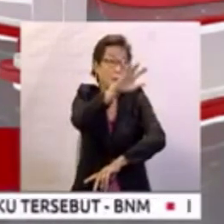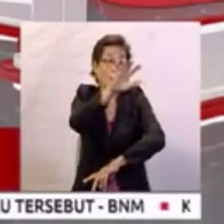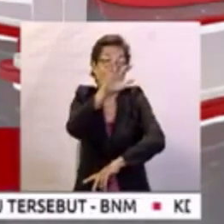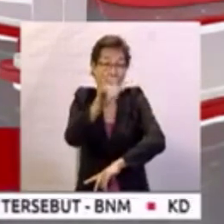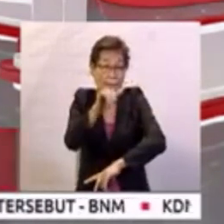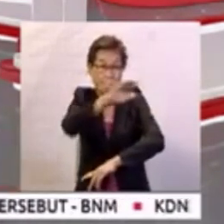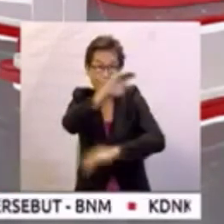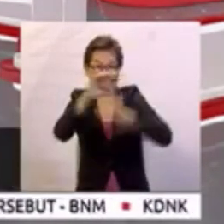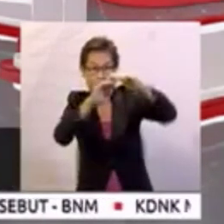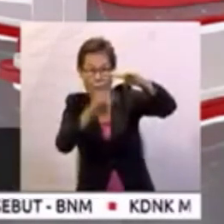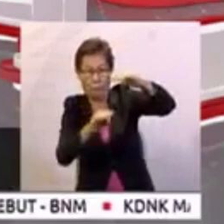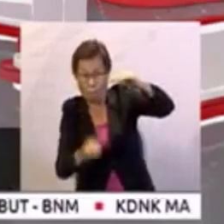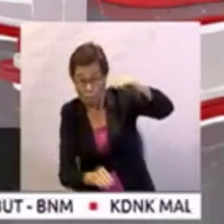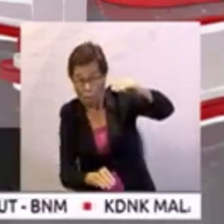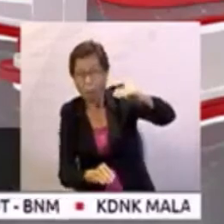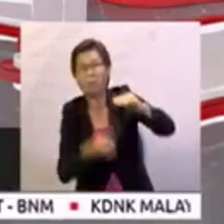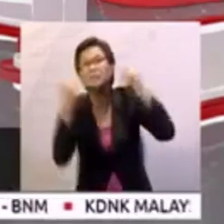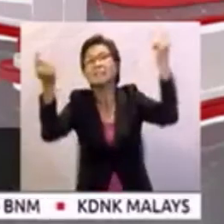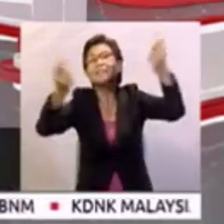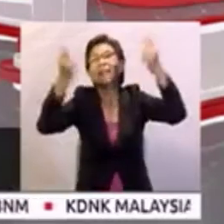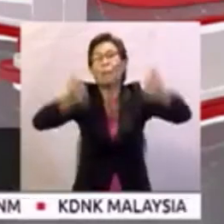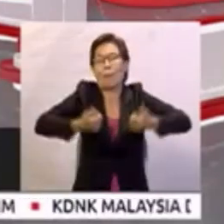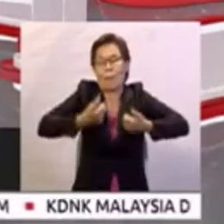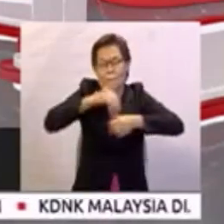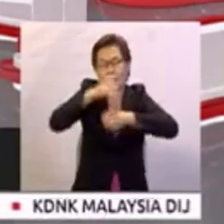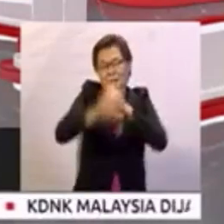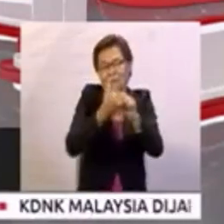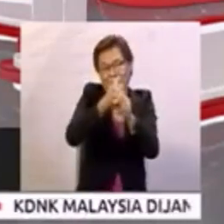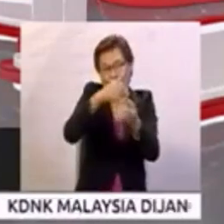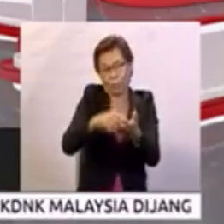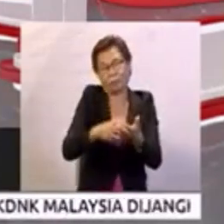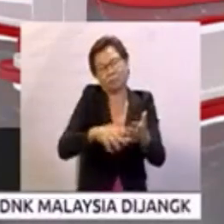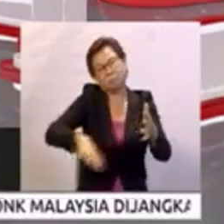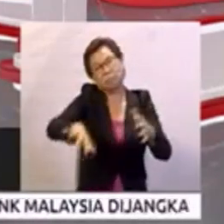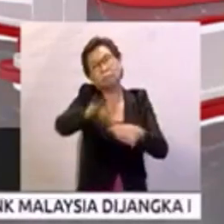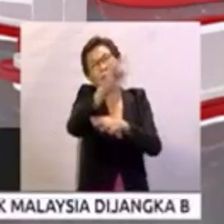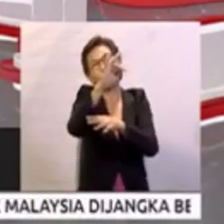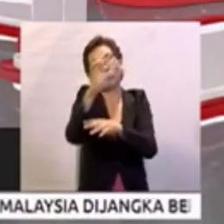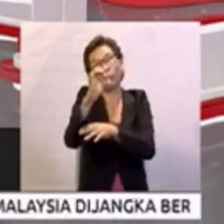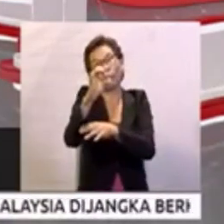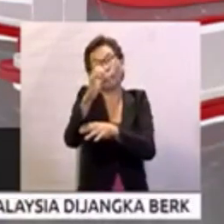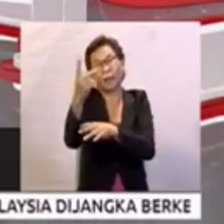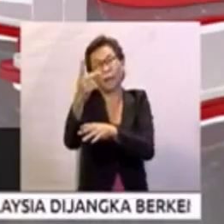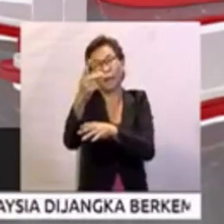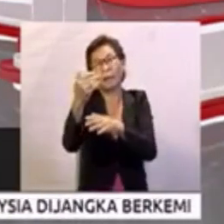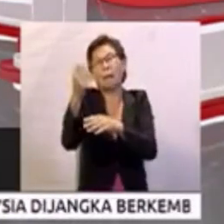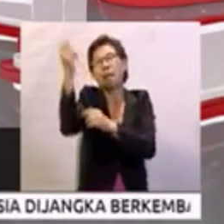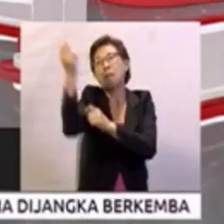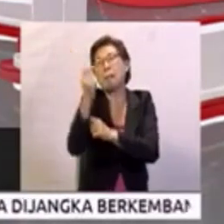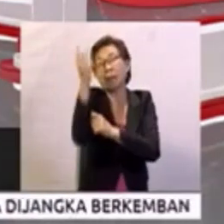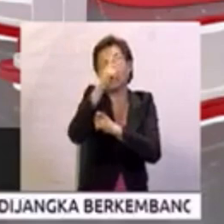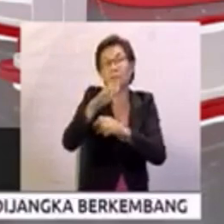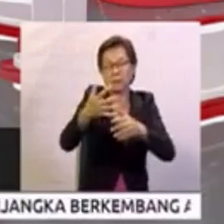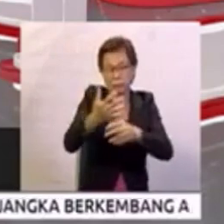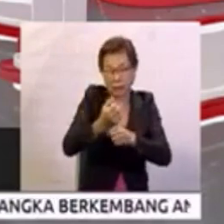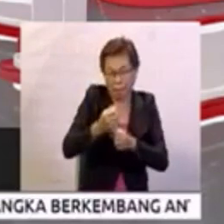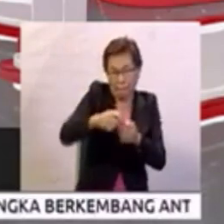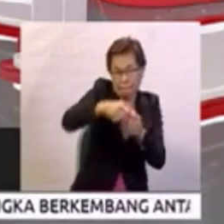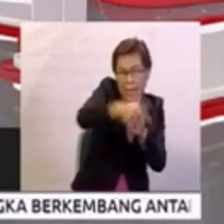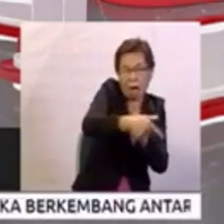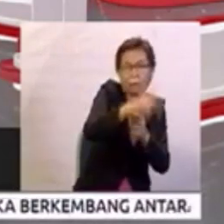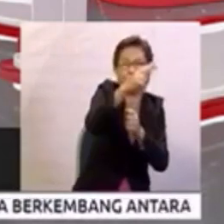bawah sebagai persediaan menyambut Hari Raya Aidilfitri tahun ini. Manakala hampir 800,000 pesara kerajaan akan mendapat